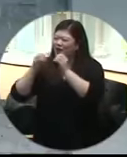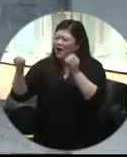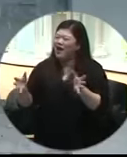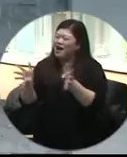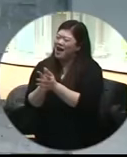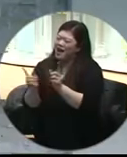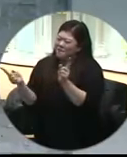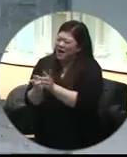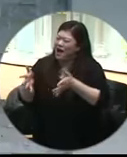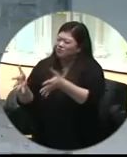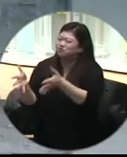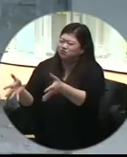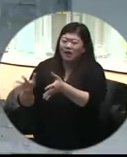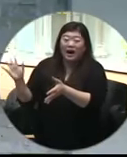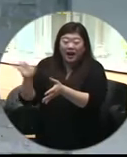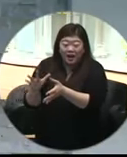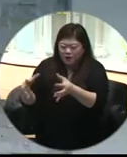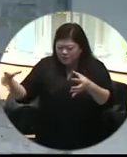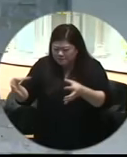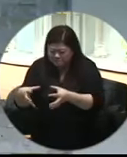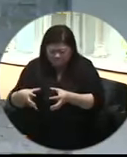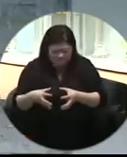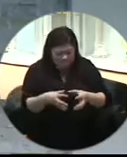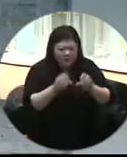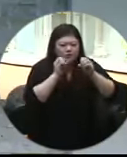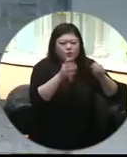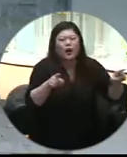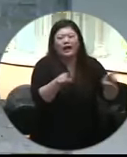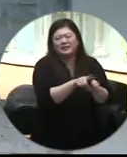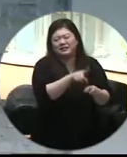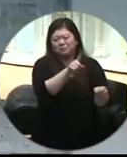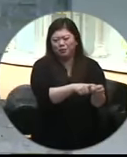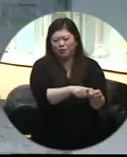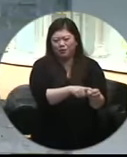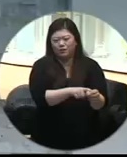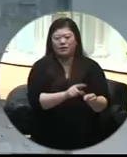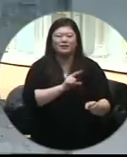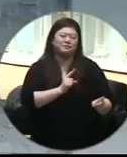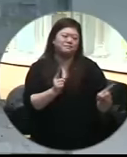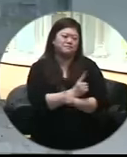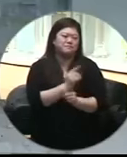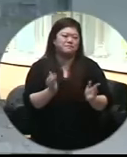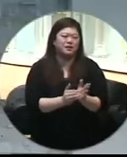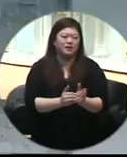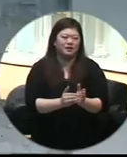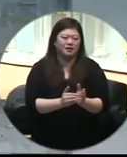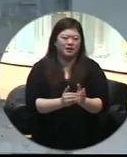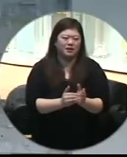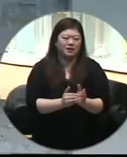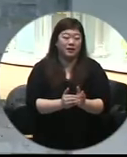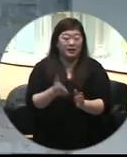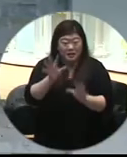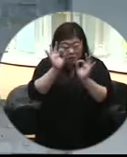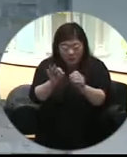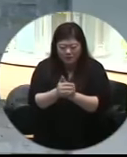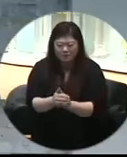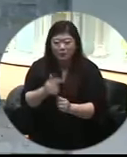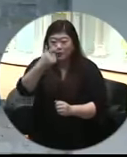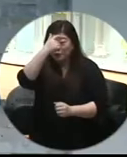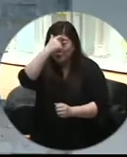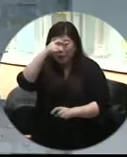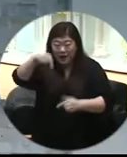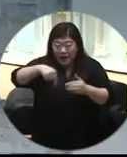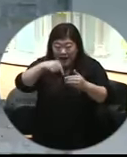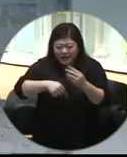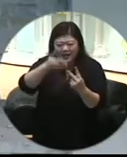동기부여를 제가 주었습니다. 자, 사도행전을 보면 두 가지 유형의 교회가 있습니다.